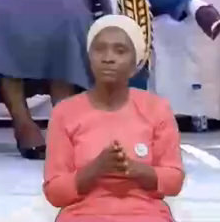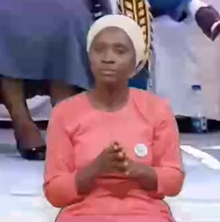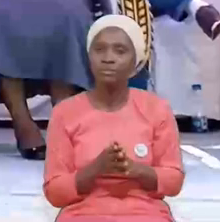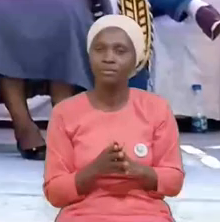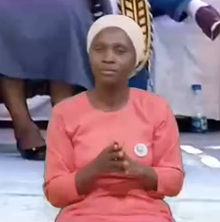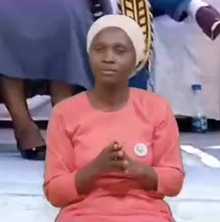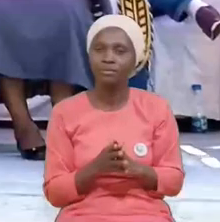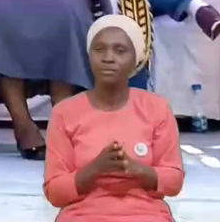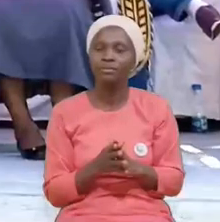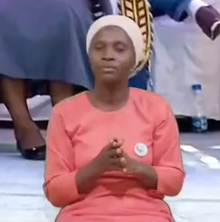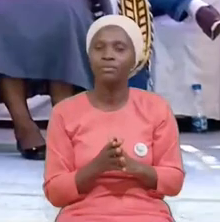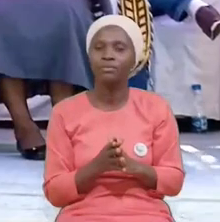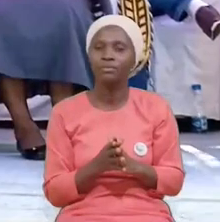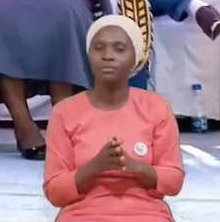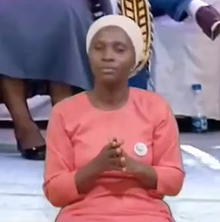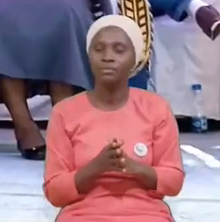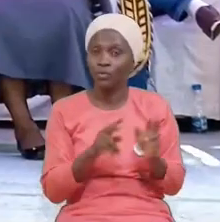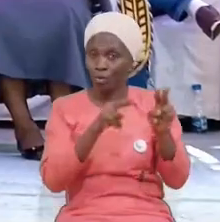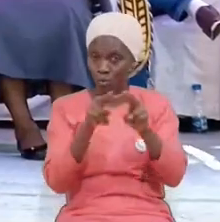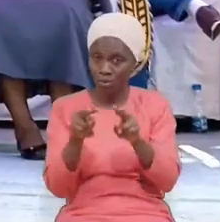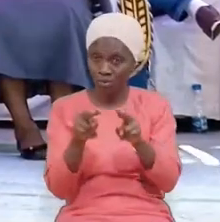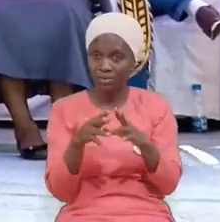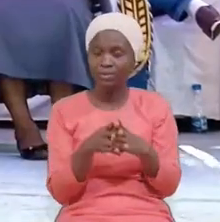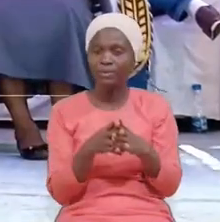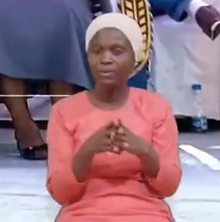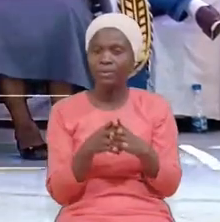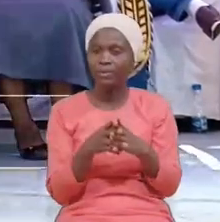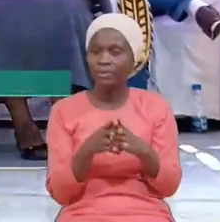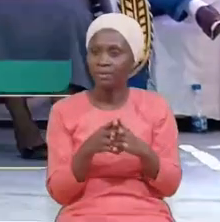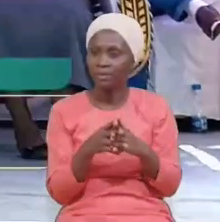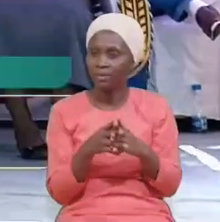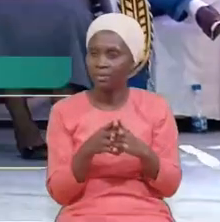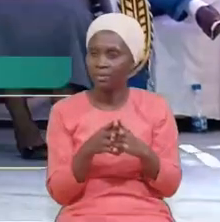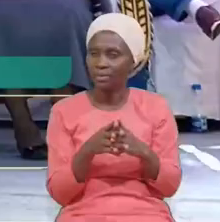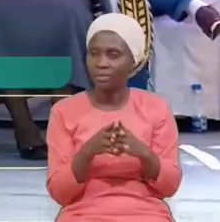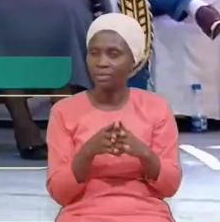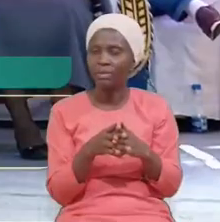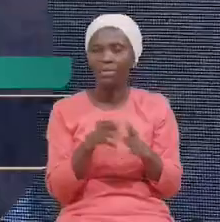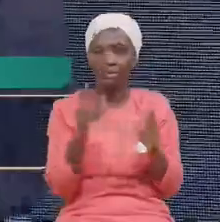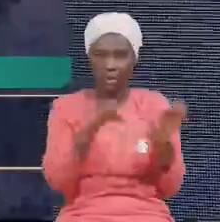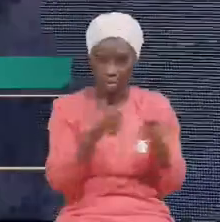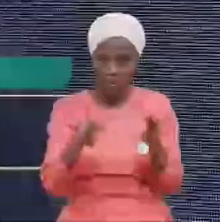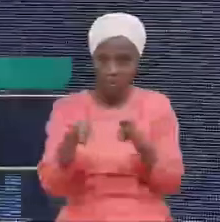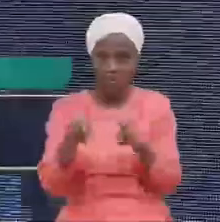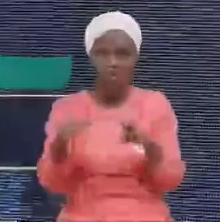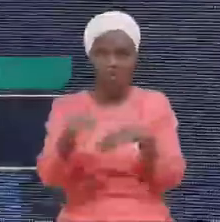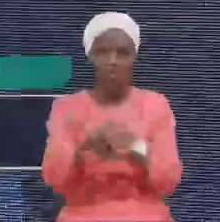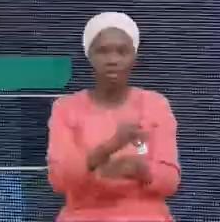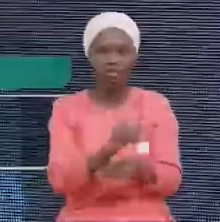Revisitez-les. Vos paroles. Veillez sur ça. Vos